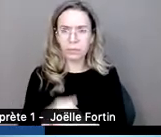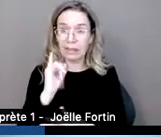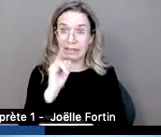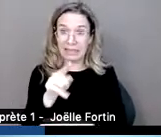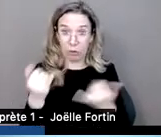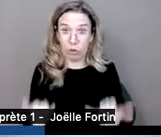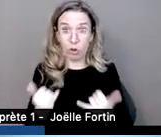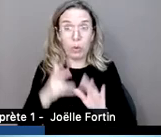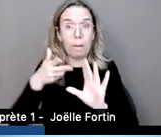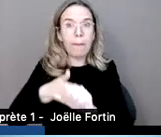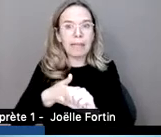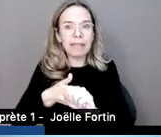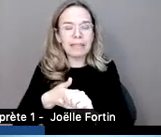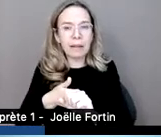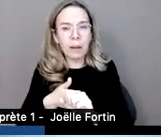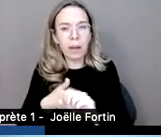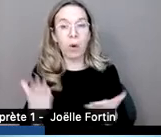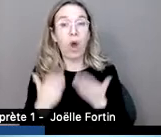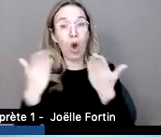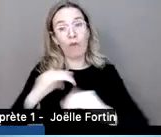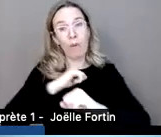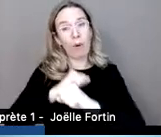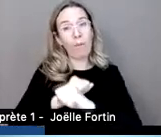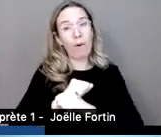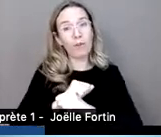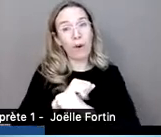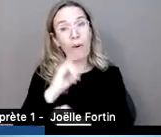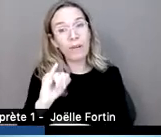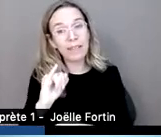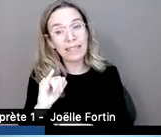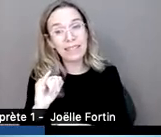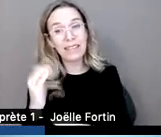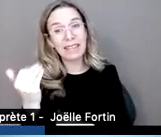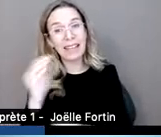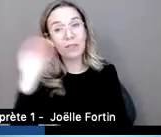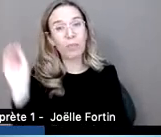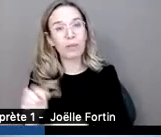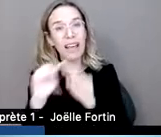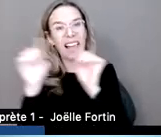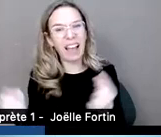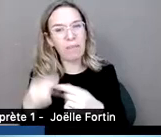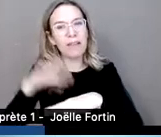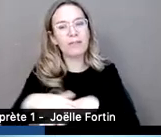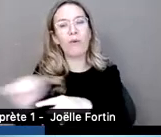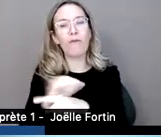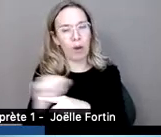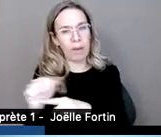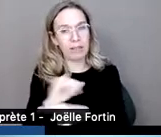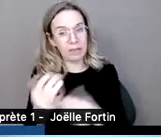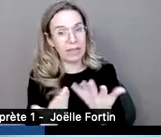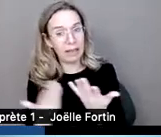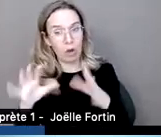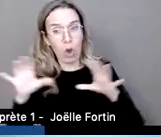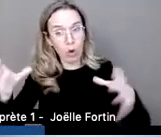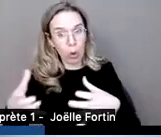participent aujourd'hui, je vous offre une promotion, si ça vous intéresse, de 15% sur la formation de